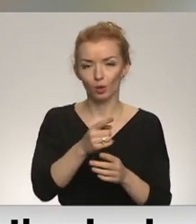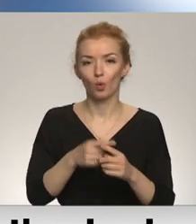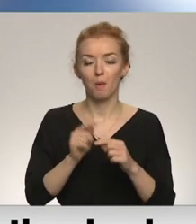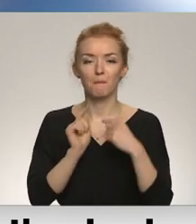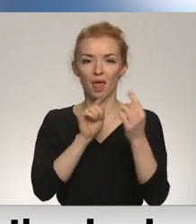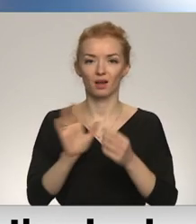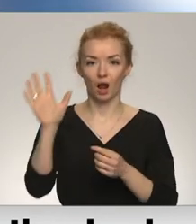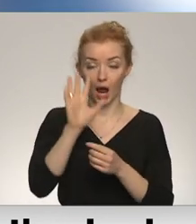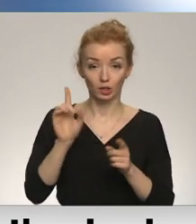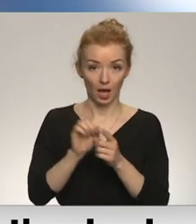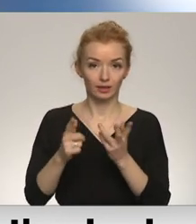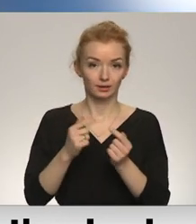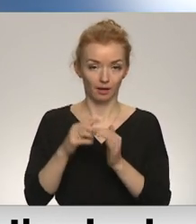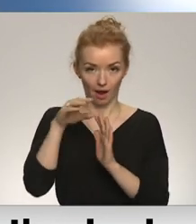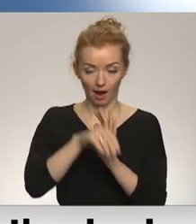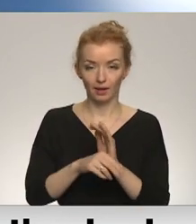Arī Stinger taiskaitā?